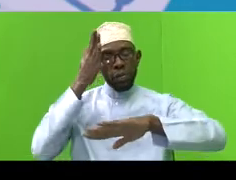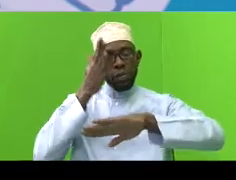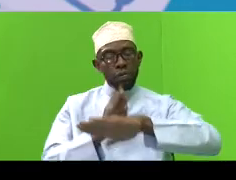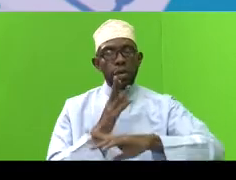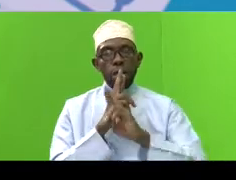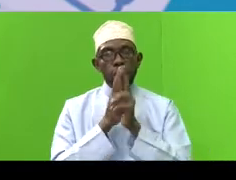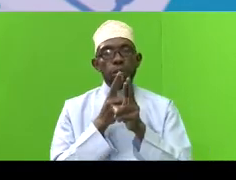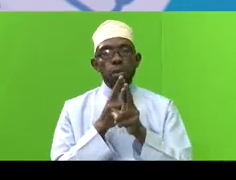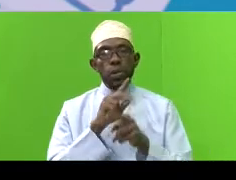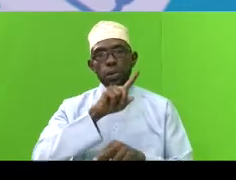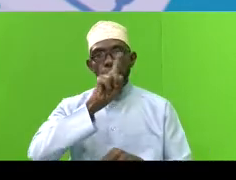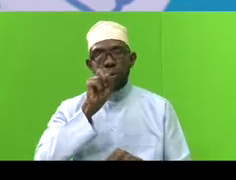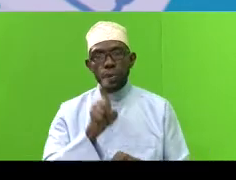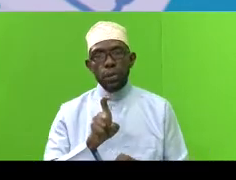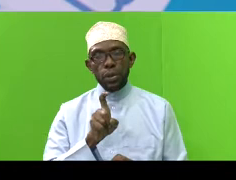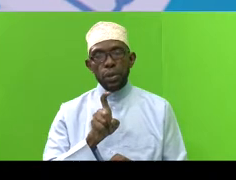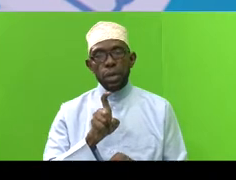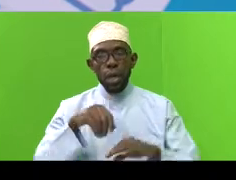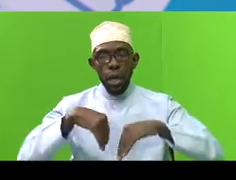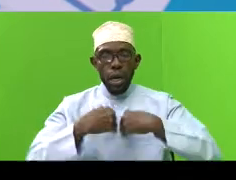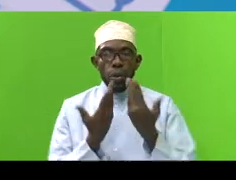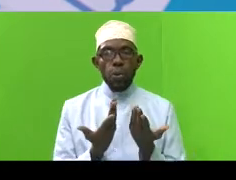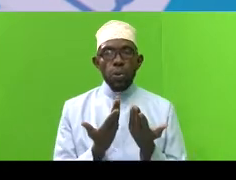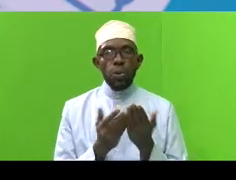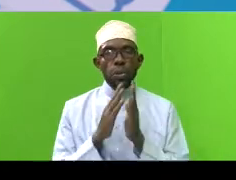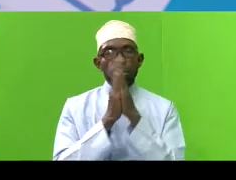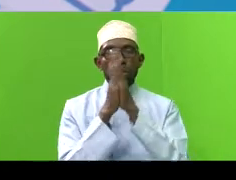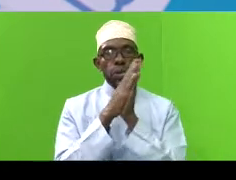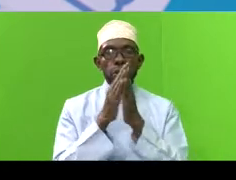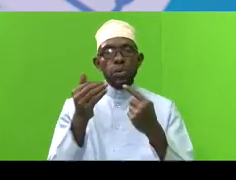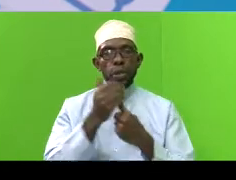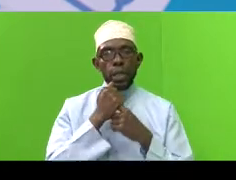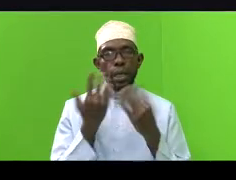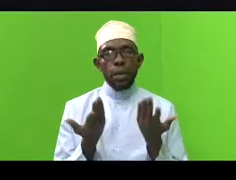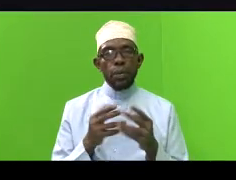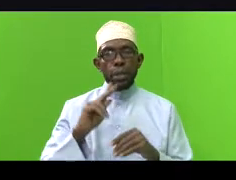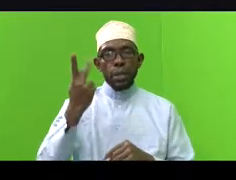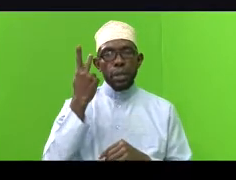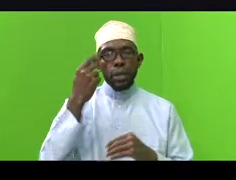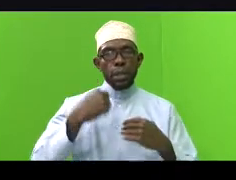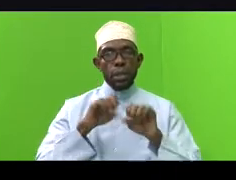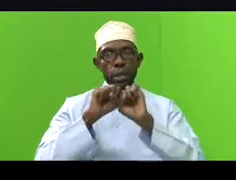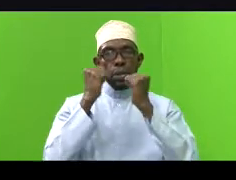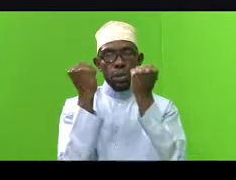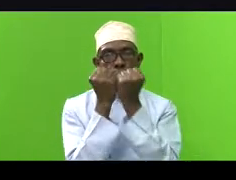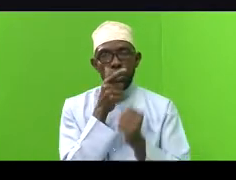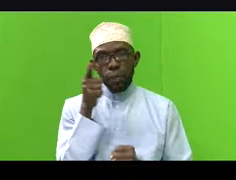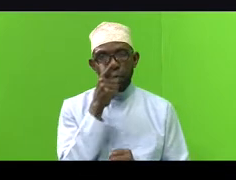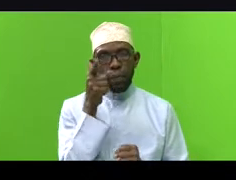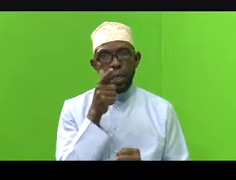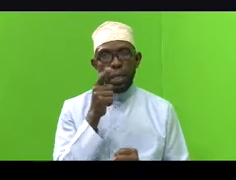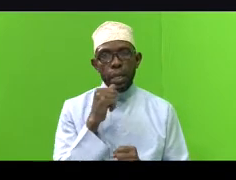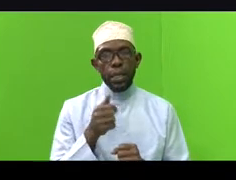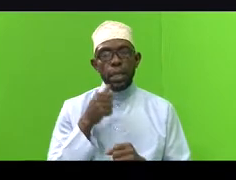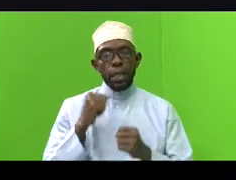urongo. The question is, how do these stories take hold? In Kenya, social media